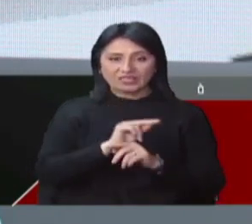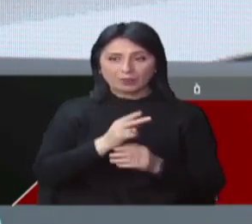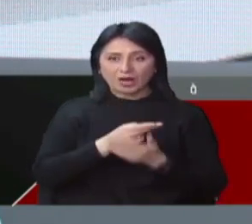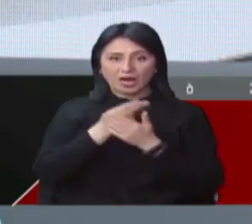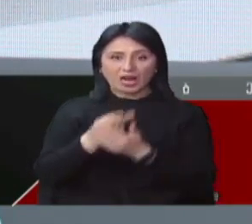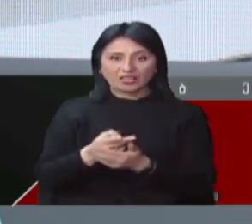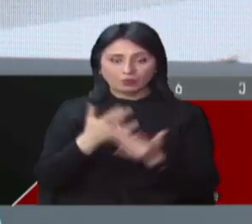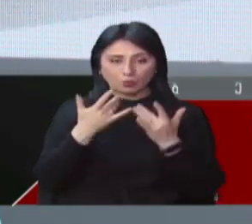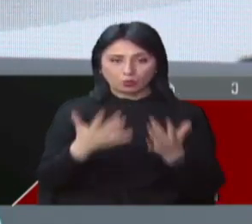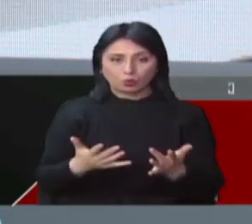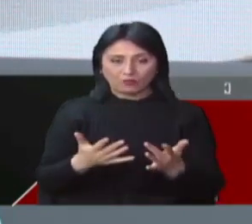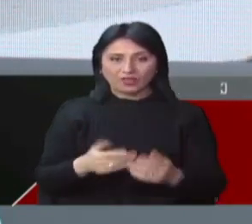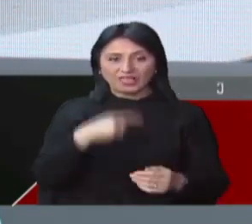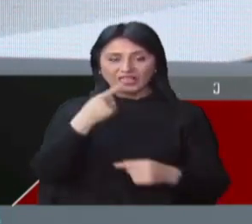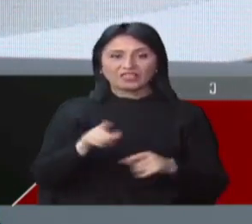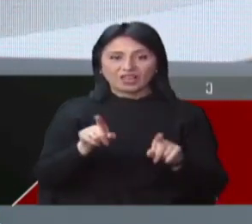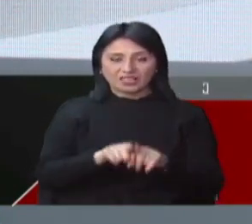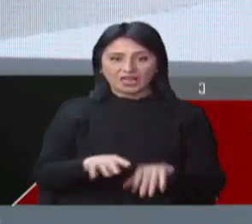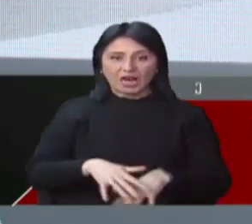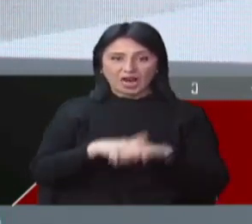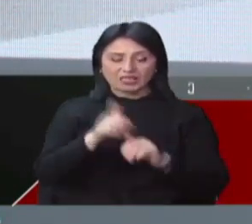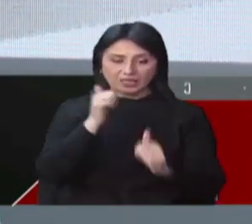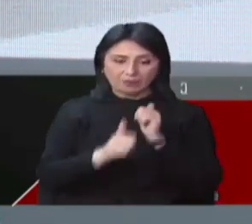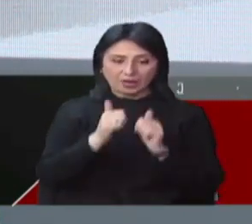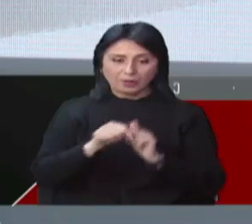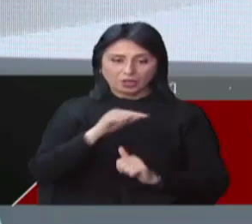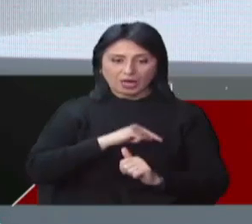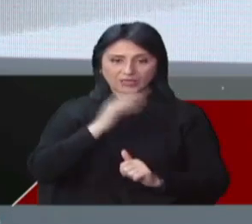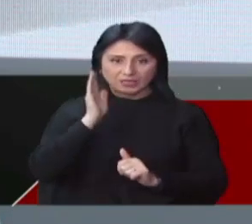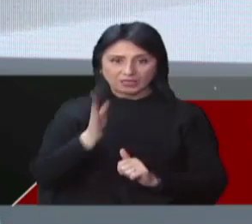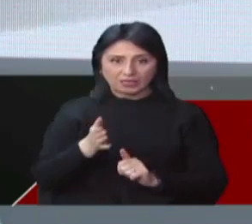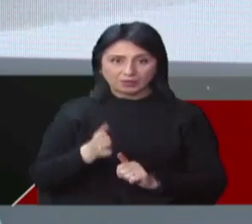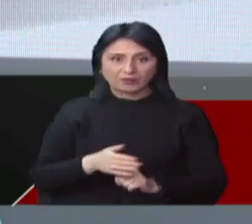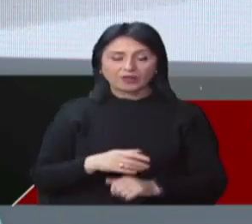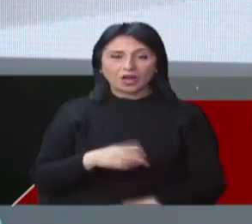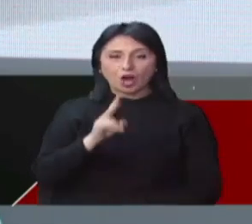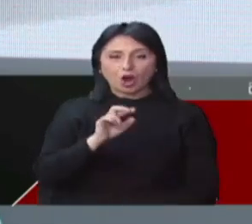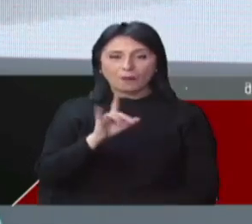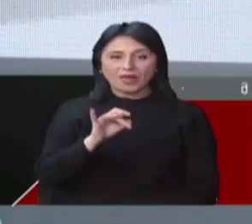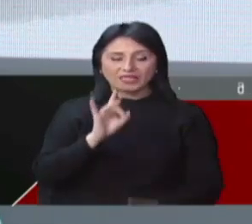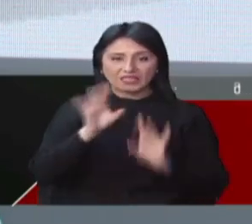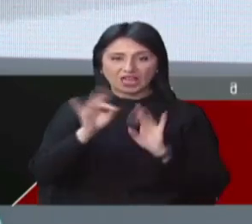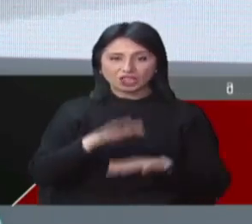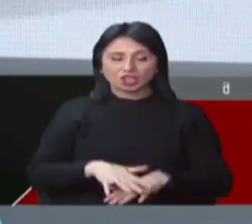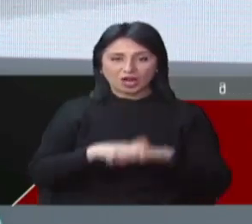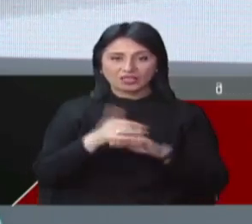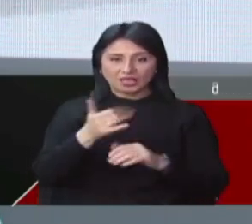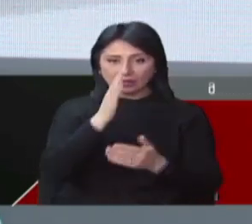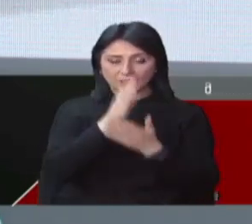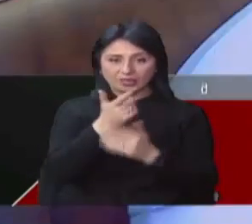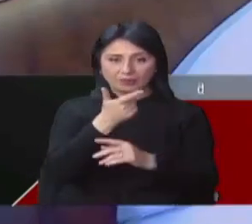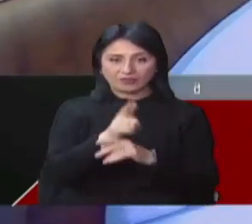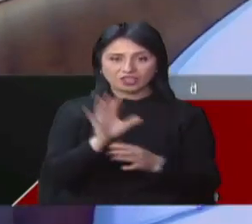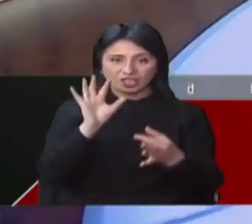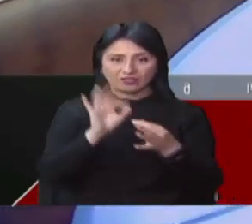სამკურნალოდ გადაყვანა მოითხოვეს. Ითქვა ისიც, რომ აქციები პერმანენტულ ხასიათს მიიღებს. Gheorghe Koberidze აშუქებდა აქციას, რომელიც ახლა პირდაპირ